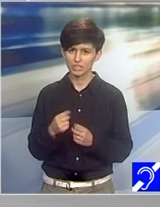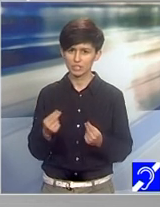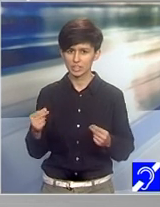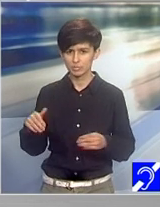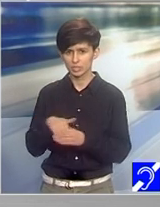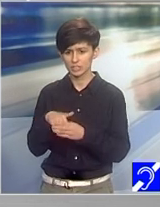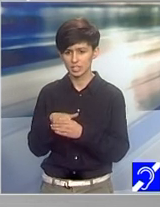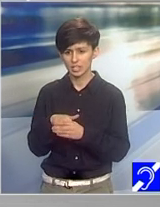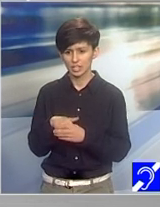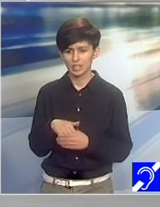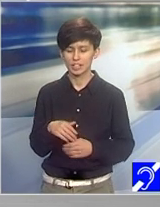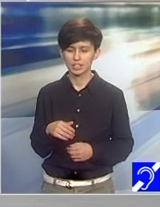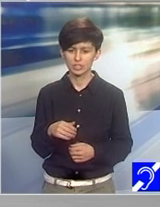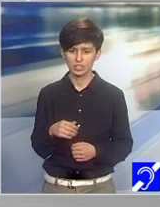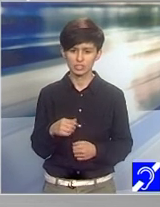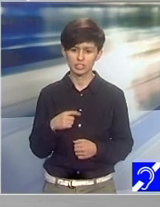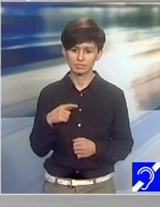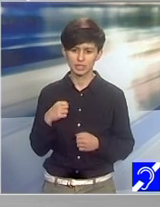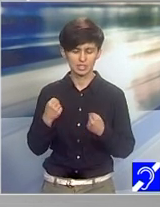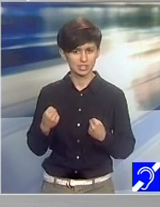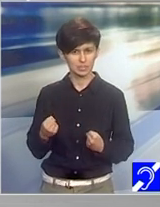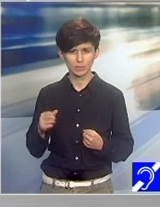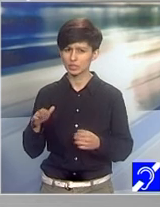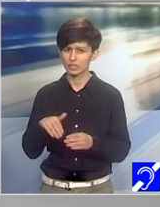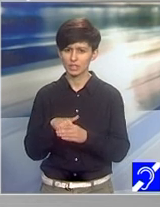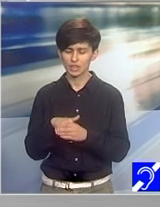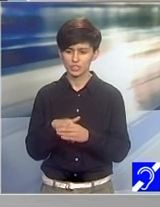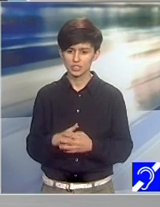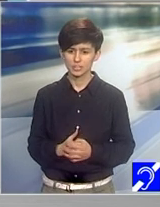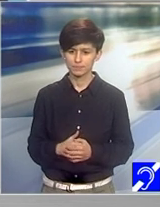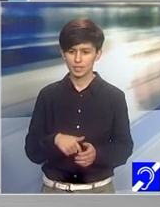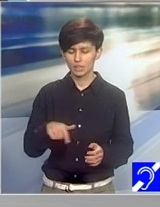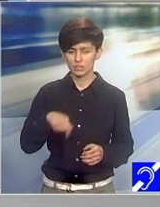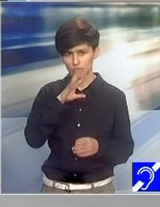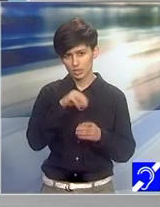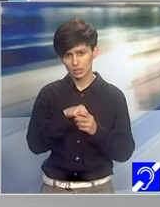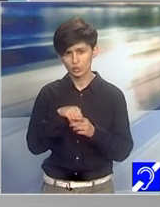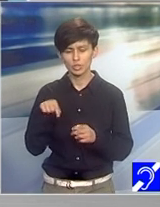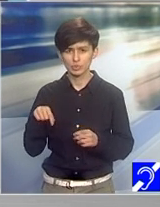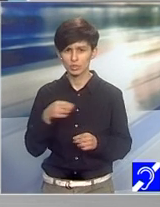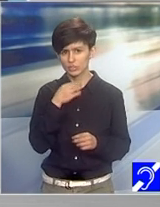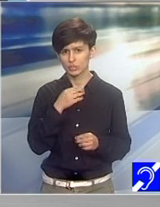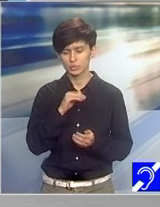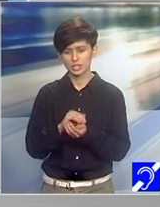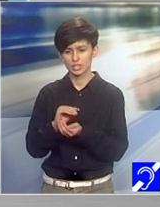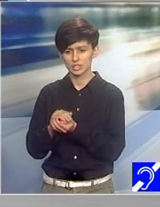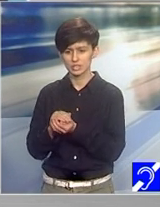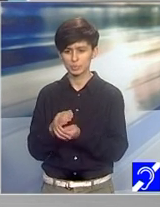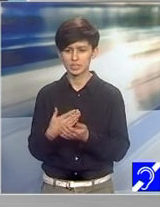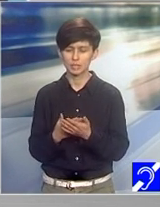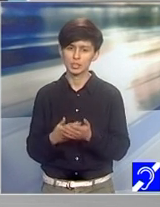și... E foarte greu să ai angajat. Noi locuim acolo și de-aia am zis că totuși să păstrăm un pic decât și pentru